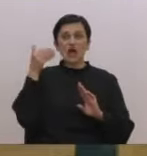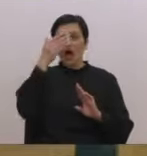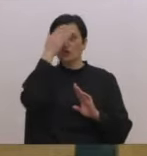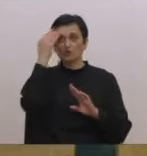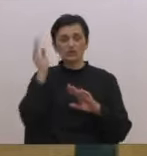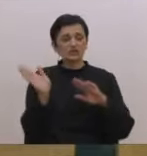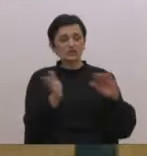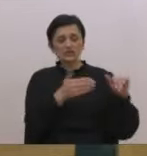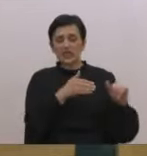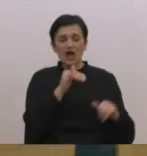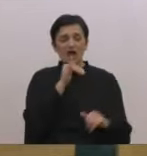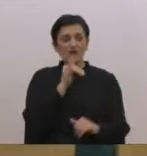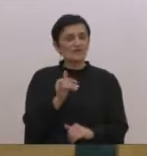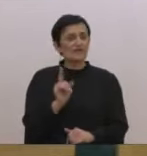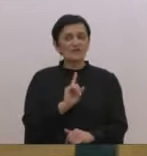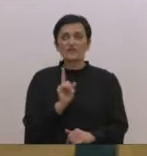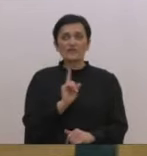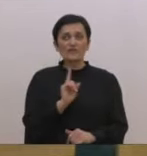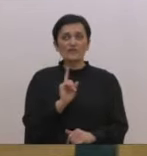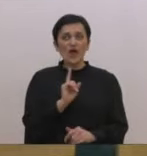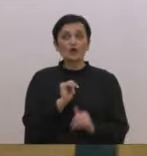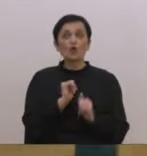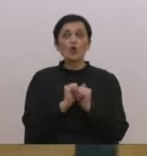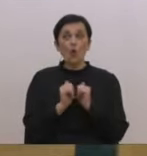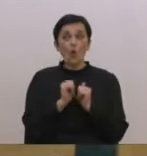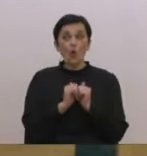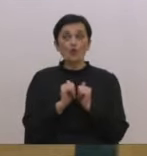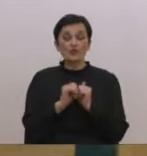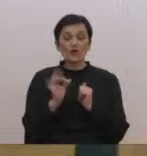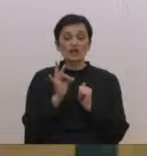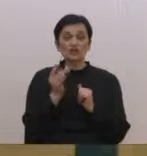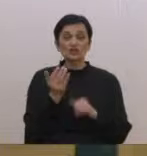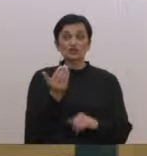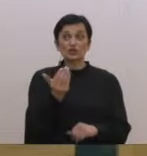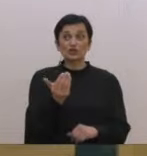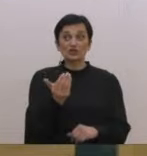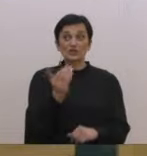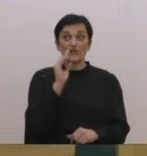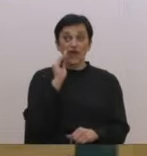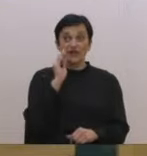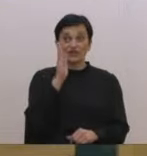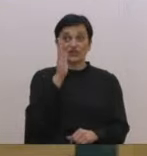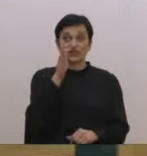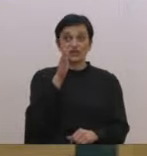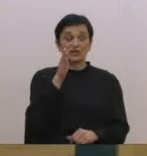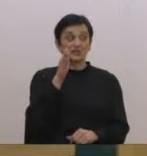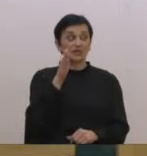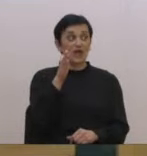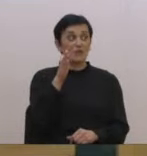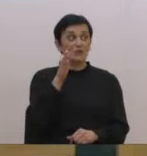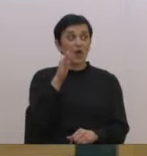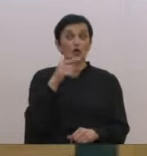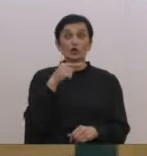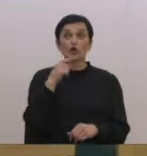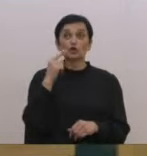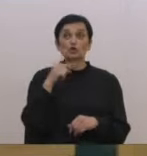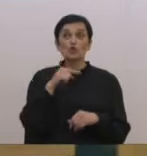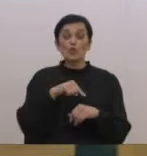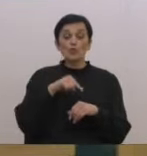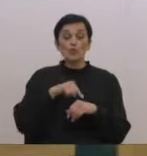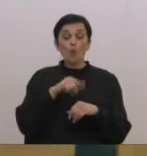მიეცემა ვერანაირად და ყოველთვის, როდესაც თქვენ იქნებით მორალის